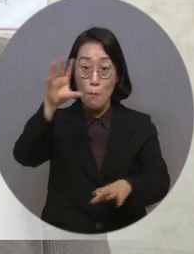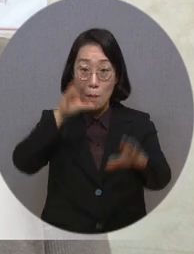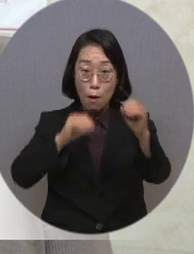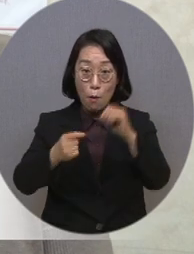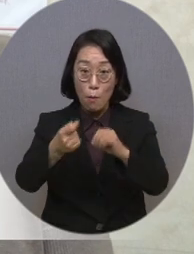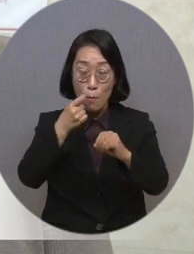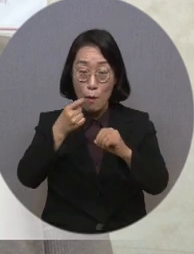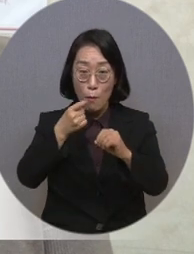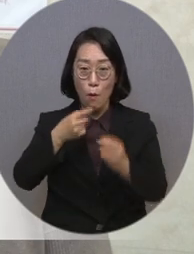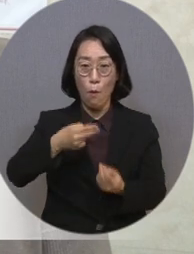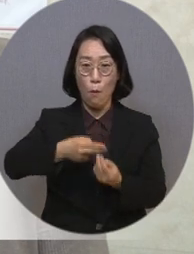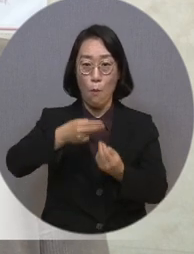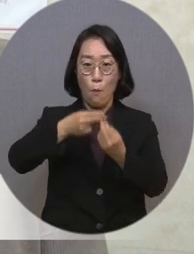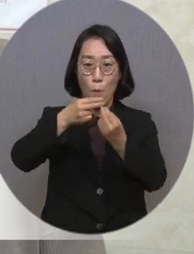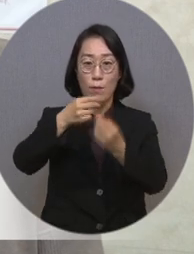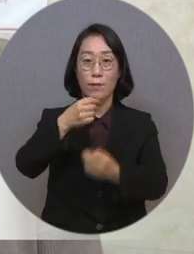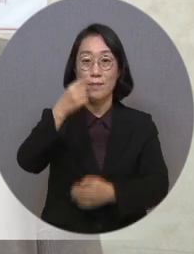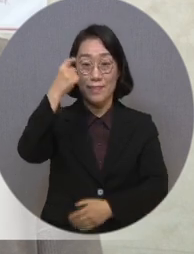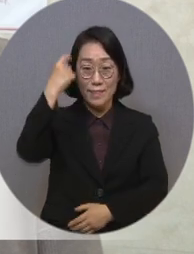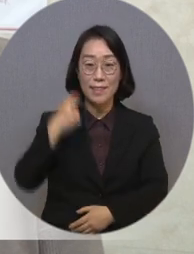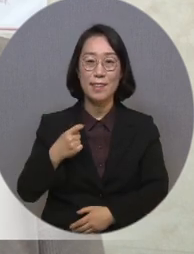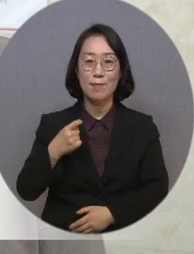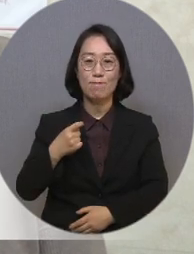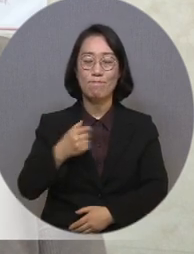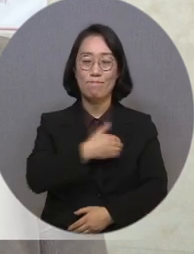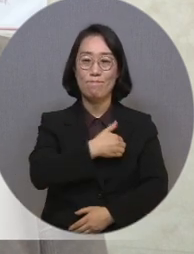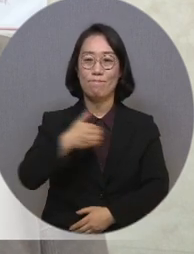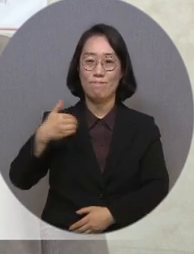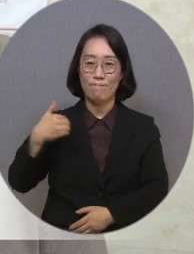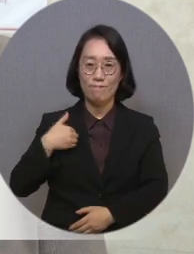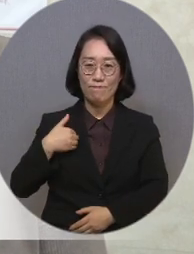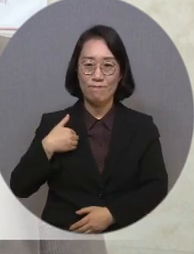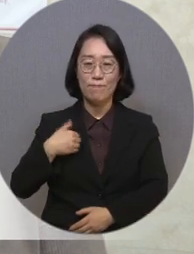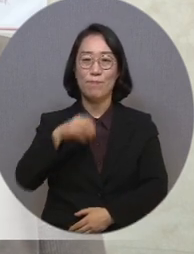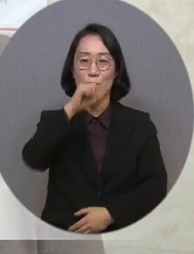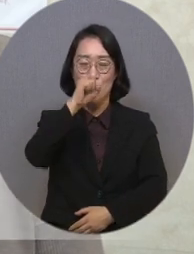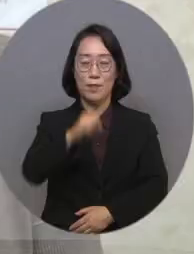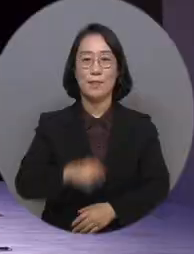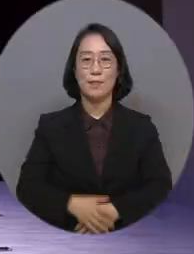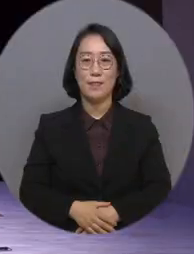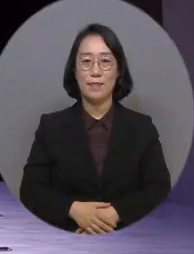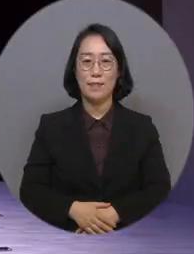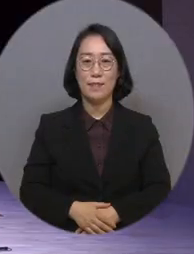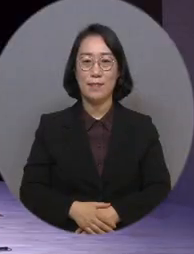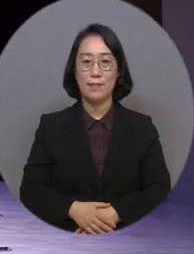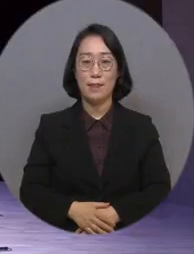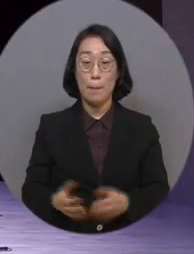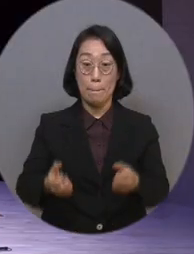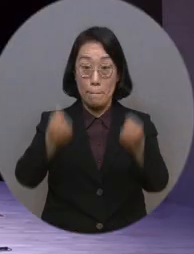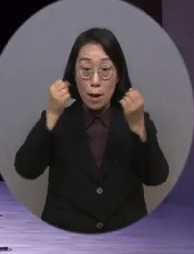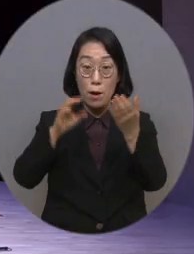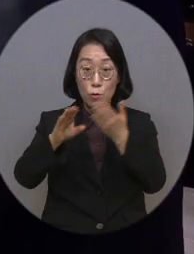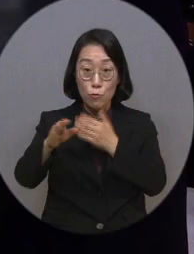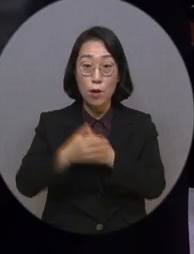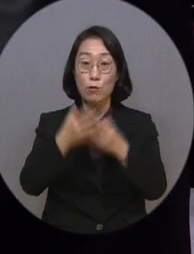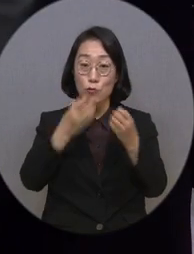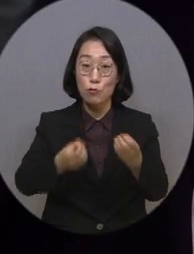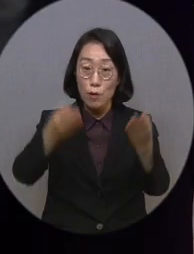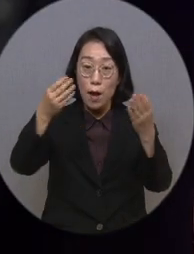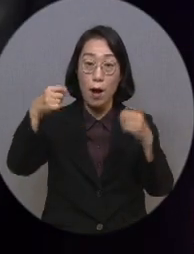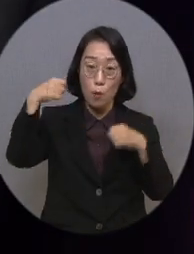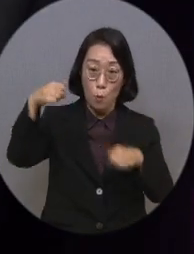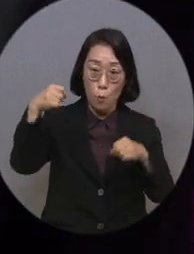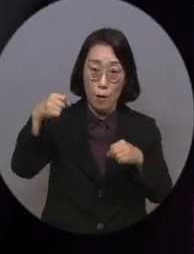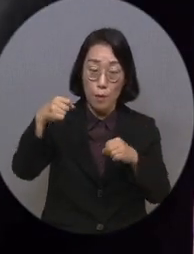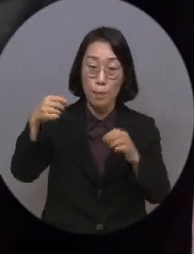느낌? 채워지는 느낌? 이런 느낌 때문에 너무 보람되고 좋았습니다. 수료식 이후 축하 공연으로 성공적으로